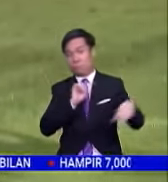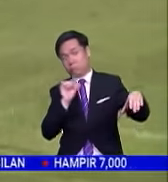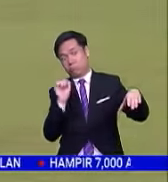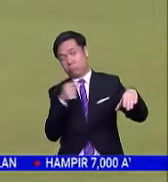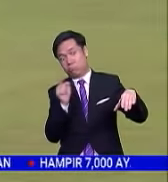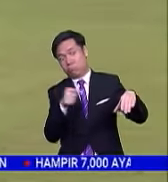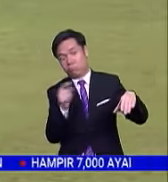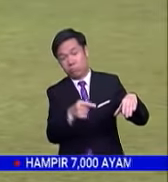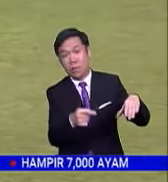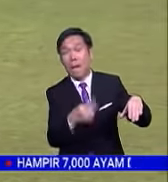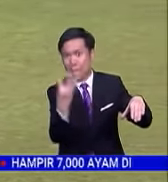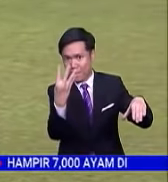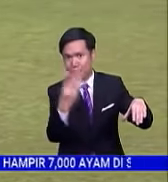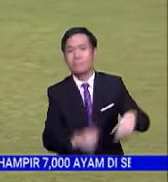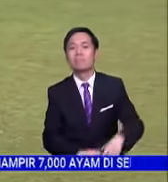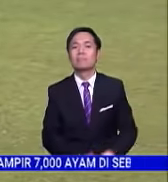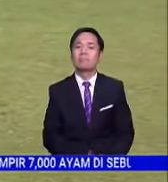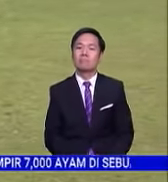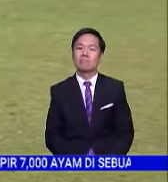4 jaringan.